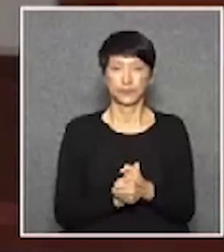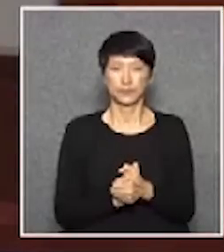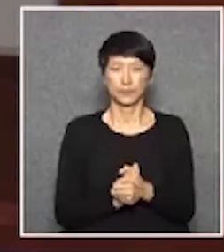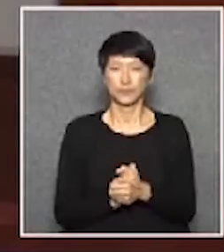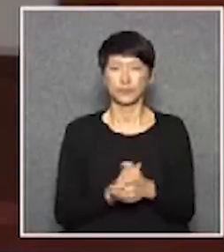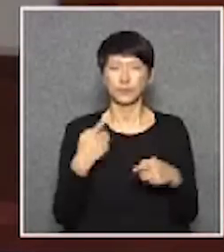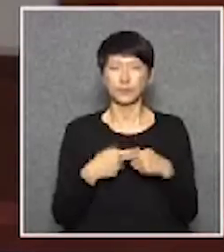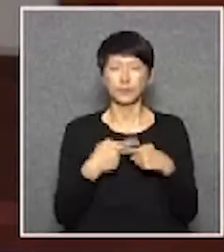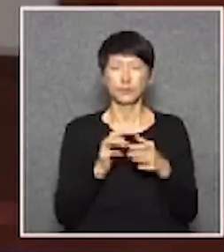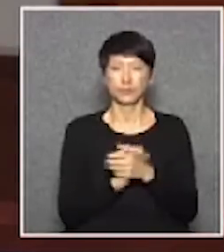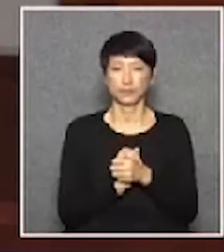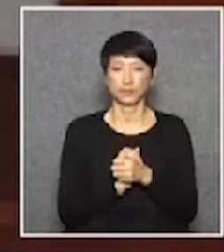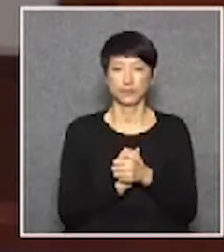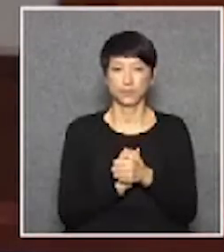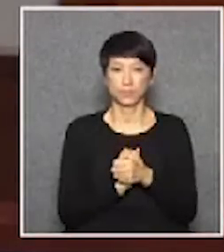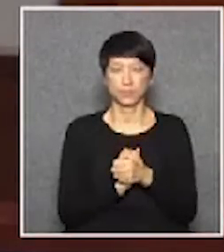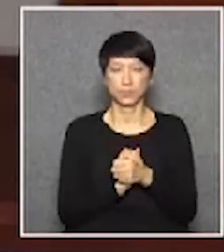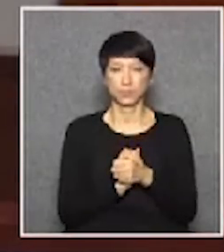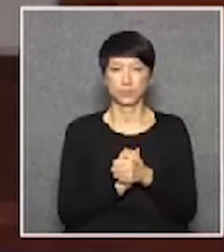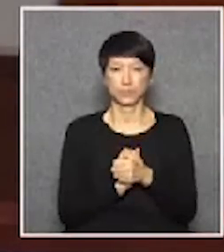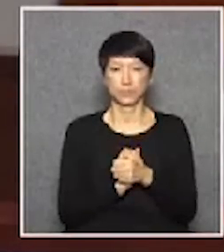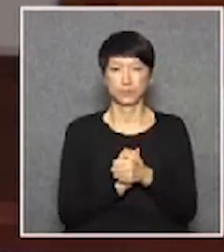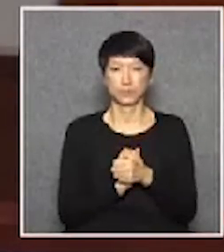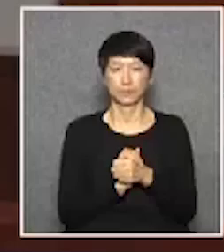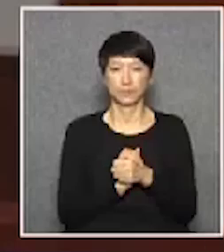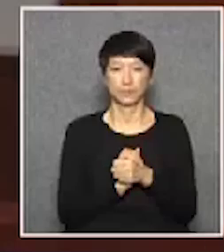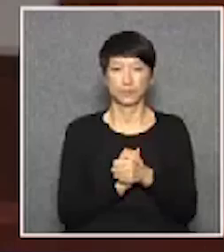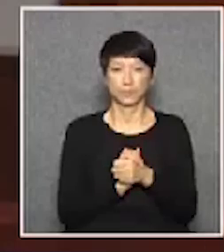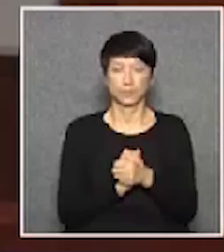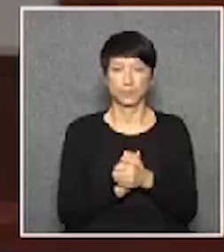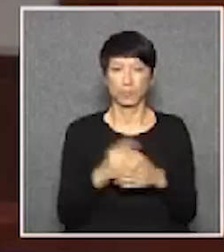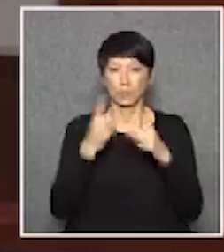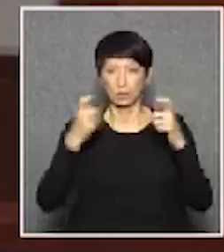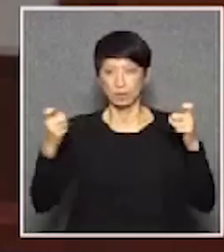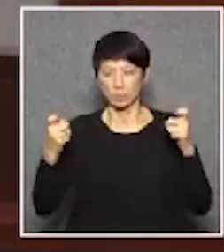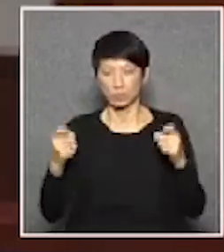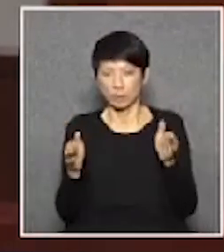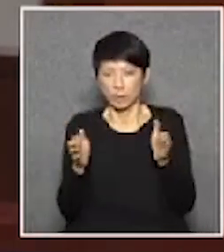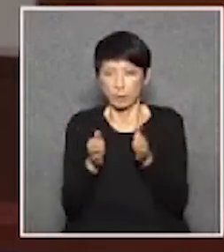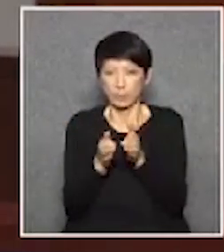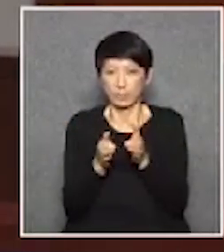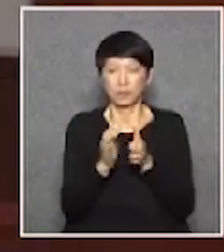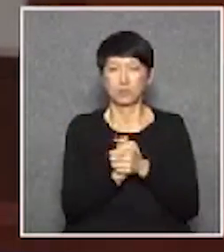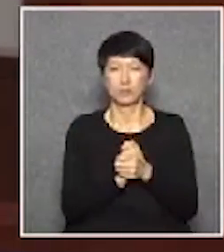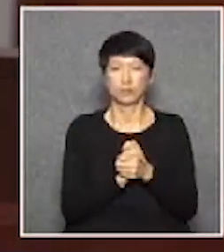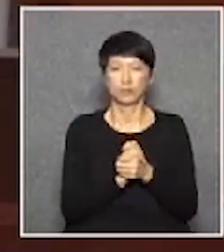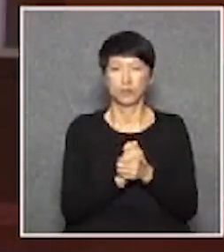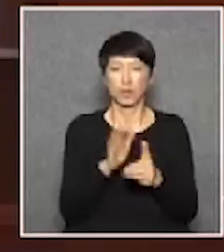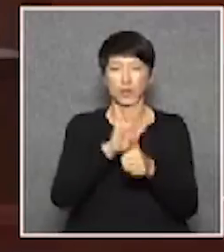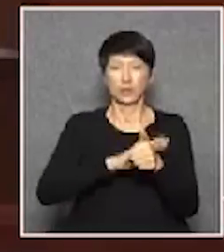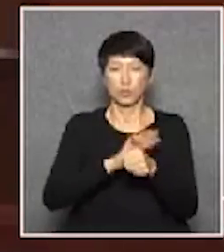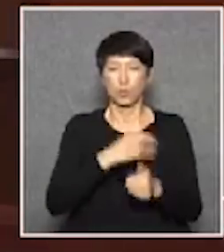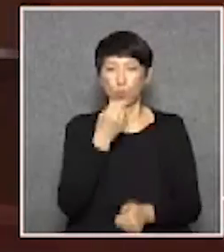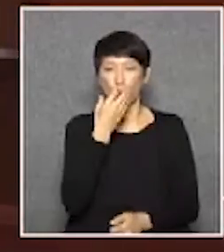其实有一种咁嘅信念，即使喺一个咁细嘅城市里边，我哋要保护香